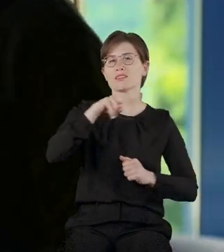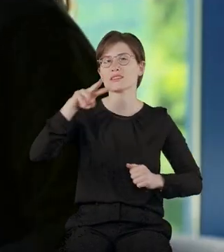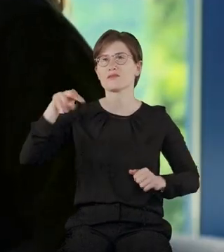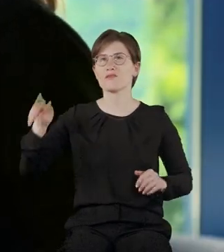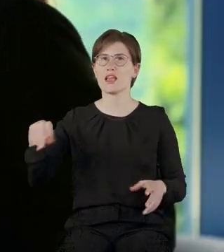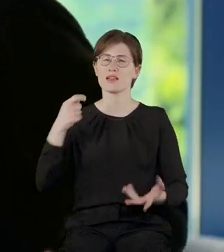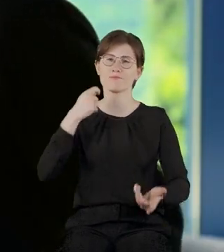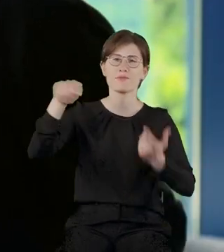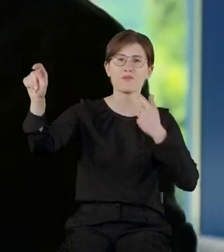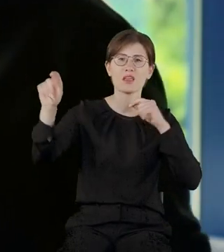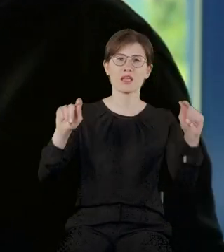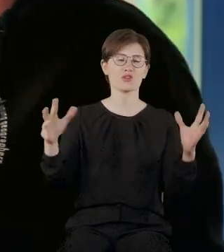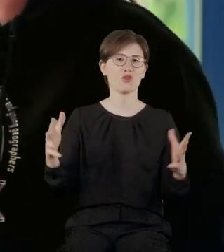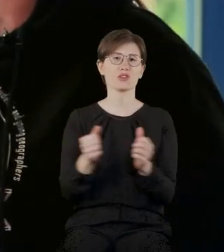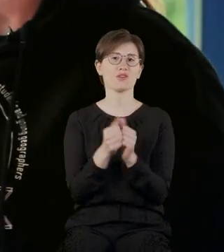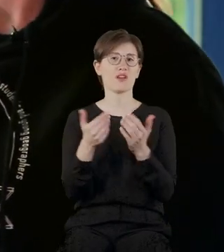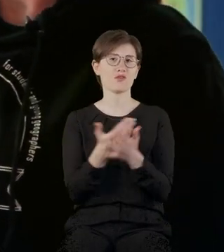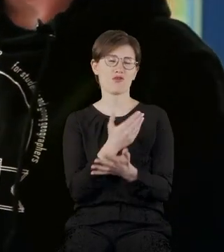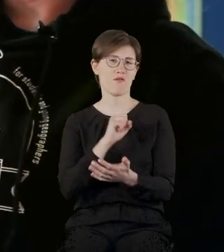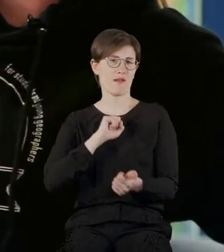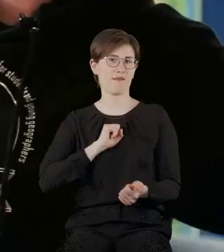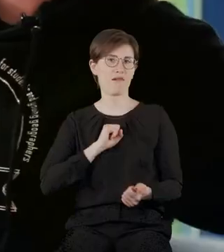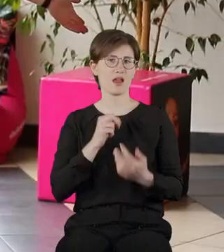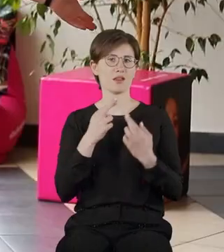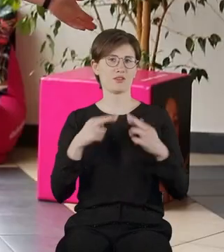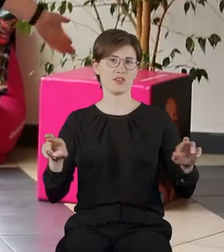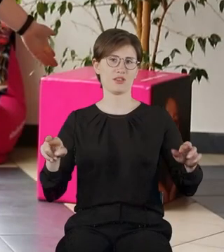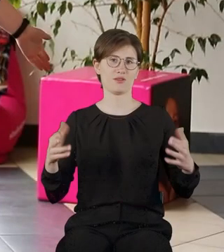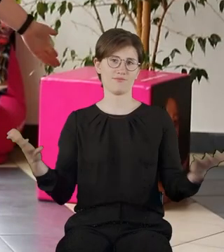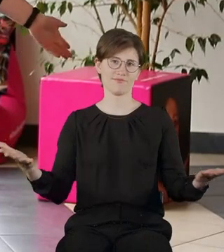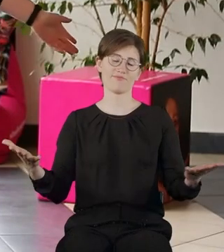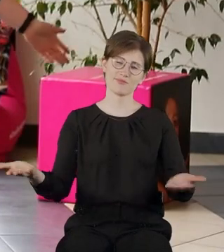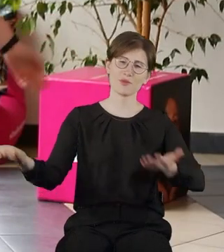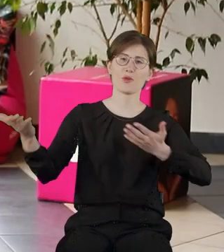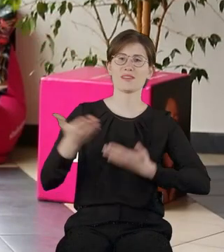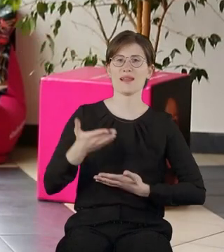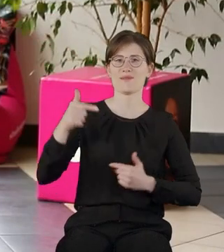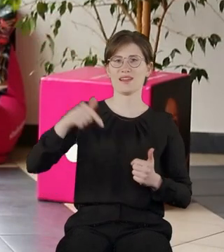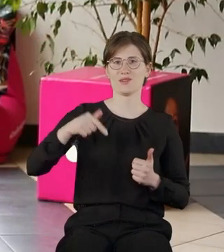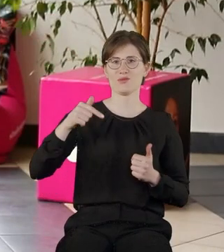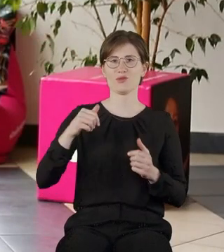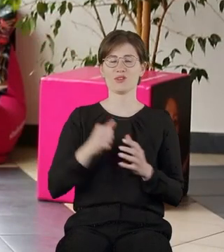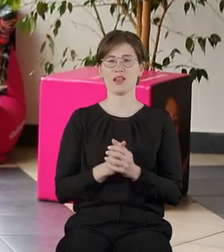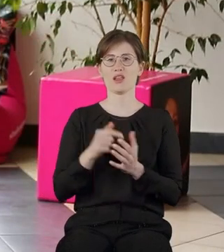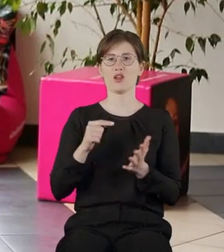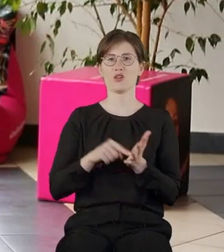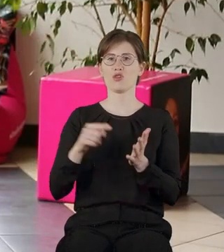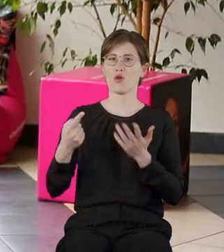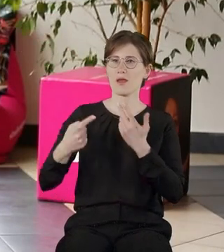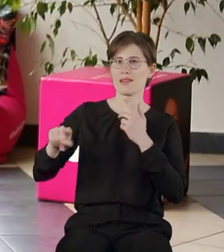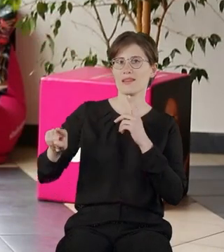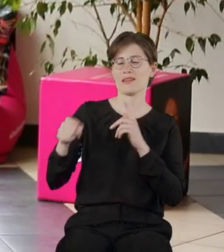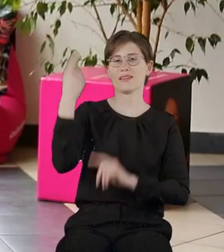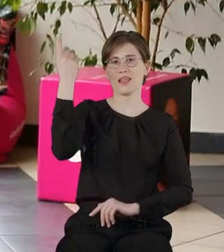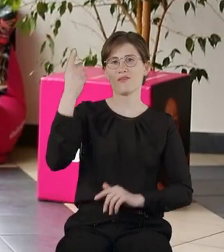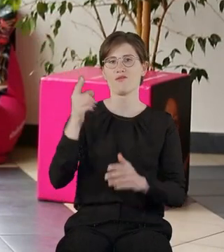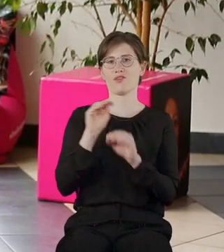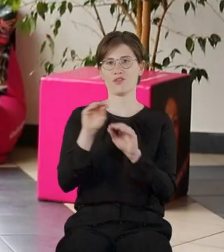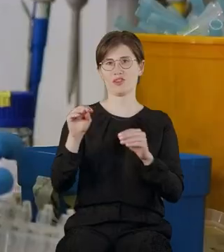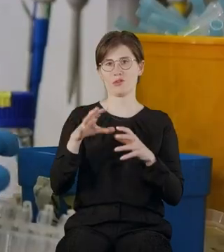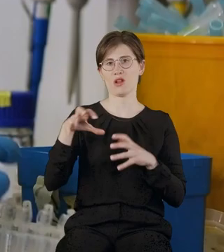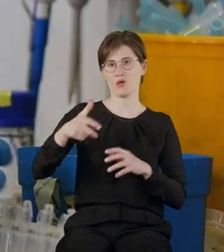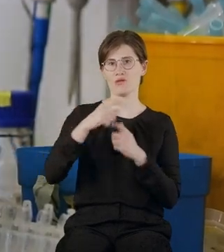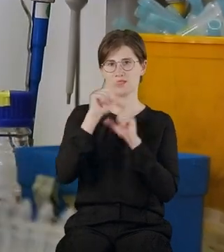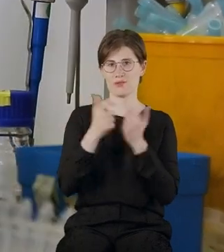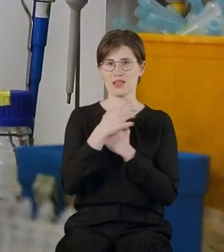i odkrywać nowe, fajne rzeczy, bardzo Cię tutaj zapraszam na najwyższy wydział nauk przyrodniczych w naszym